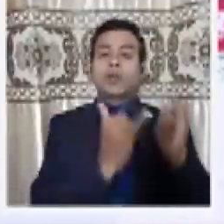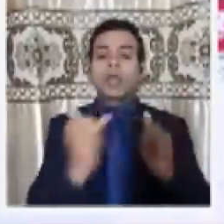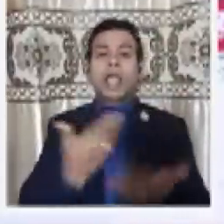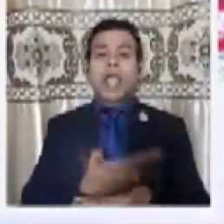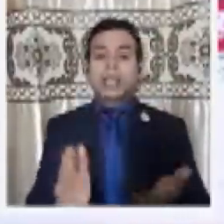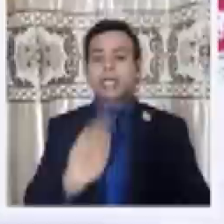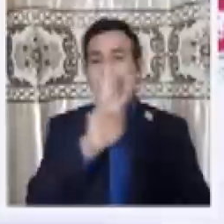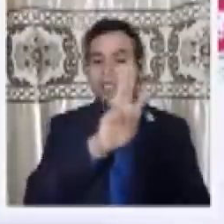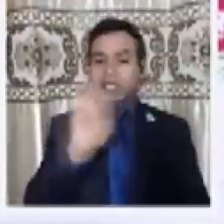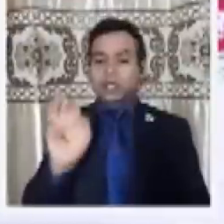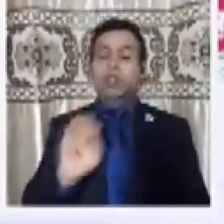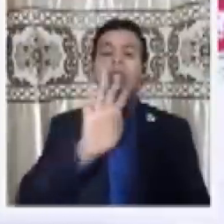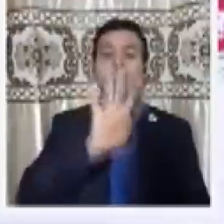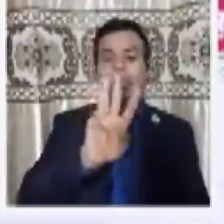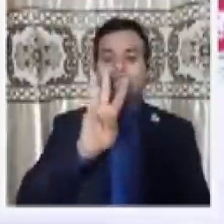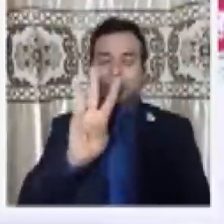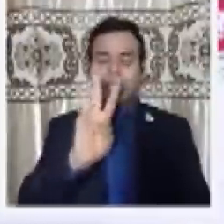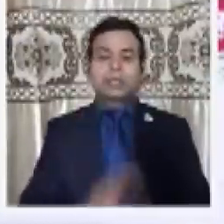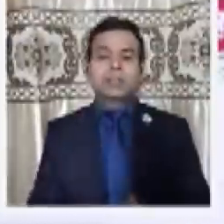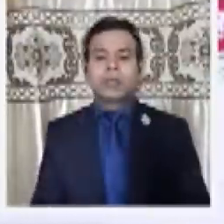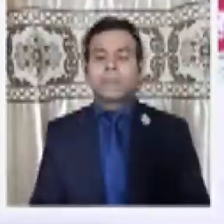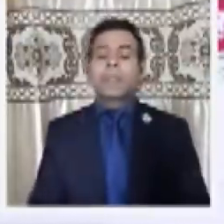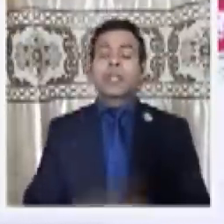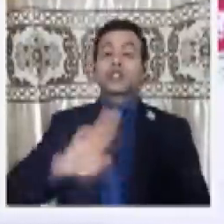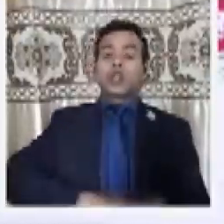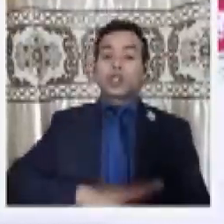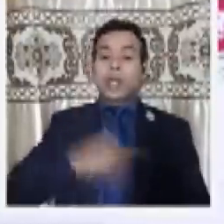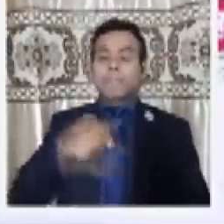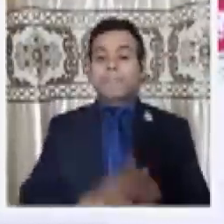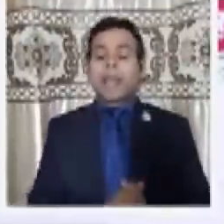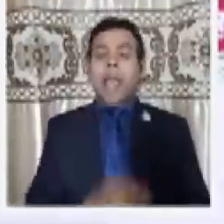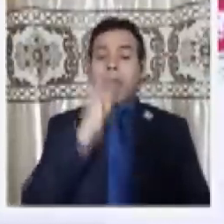314 জন। চট্টগ্রাম মহানগরীতে খালি শয্যা সংখ্যা